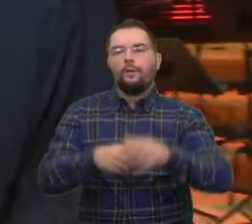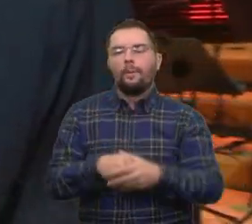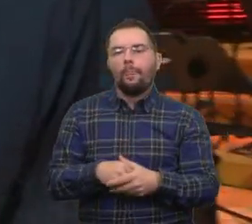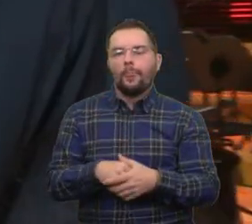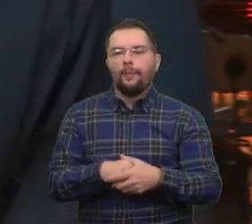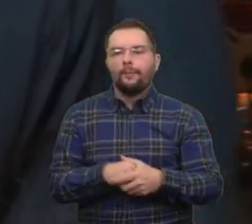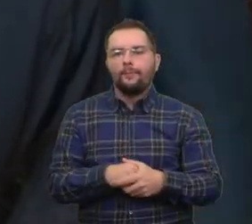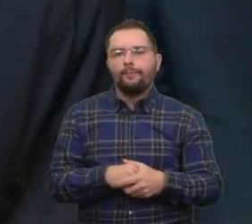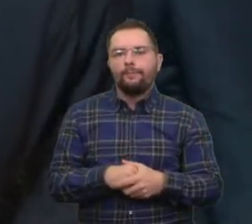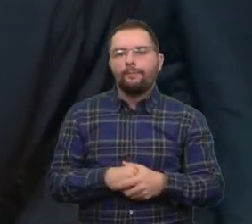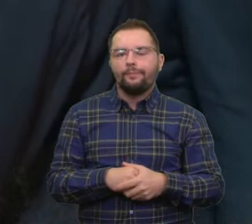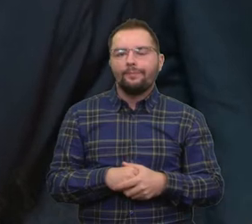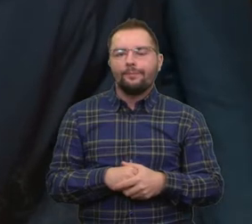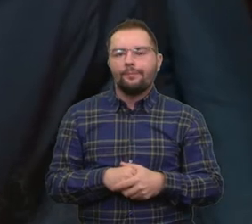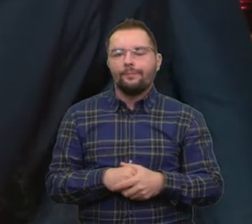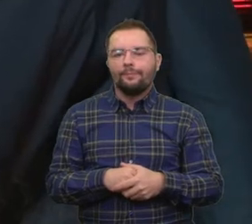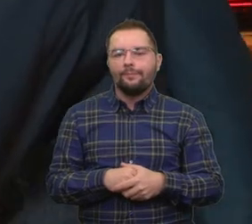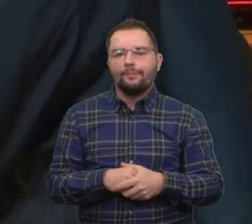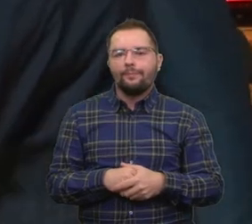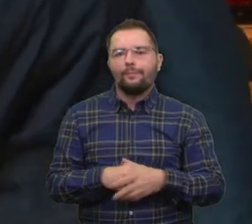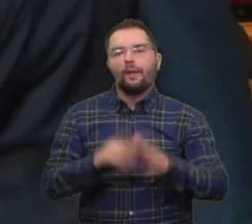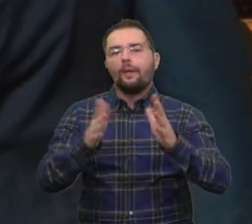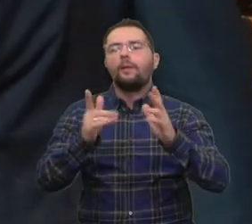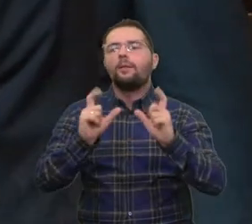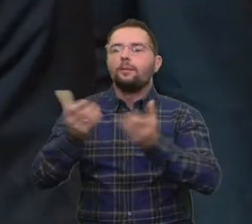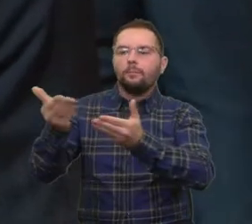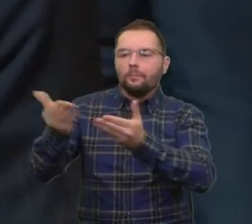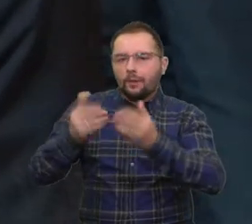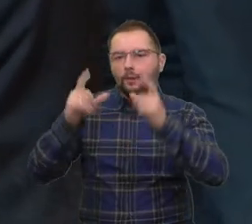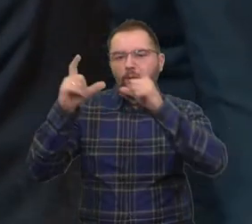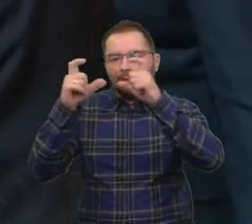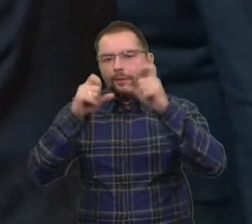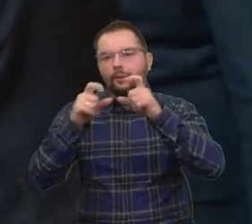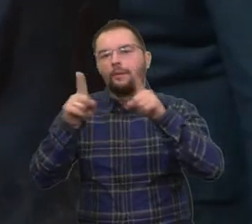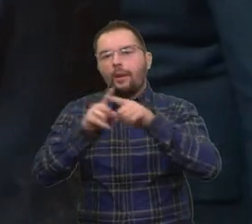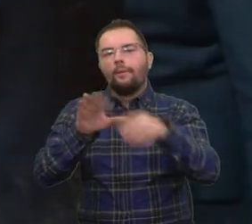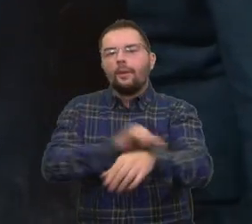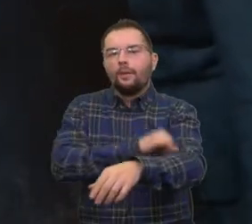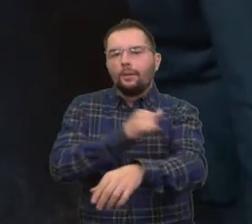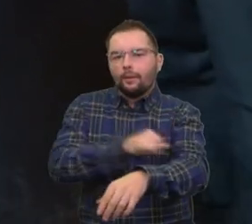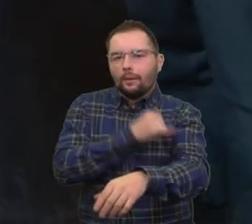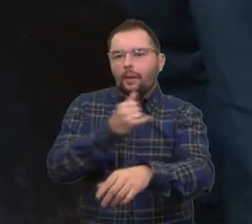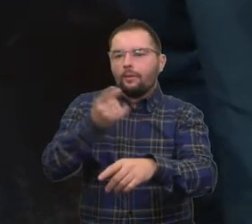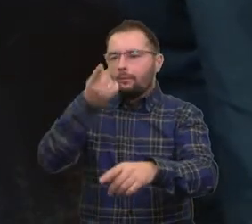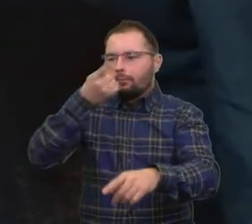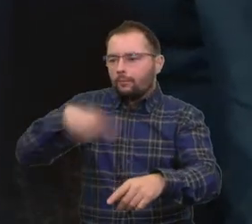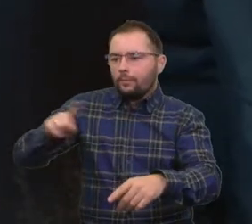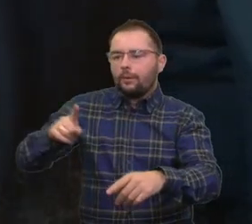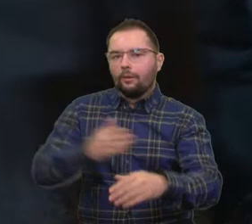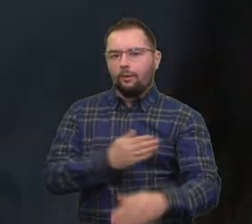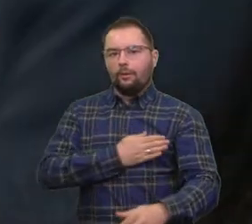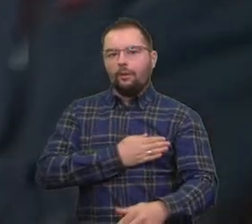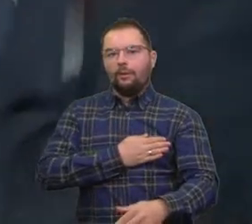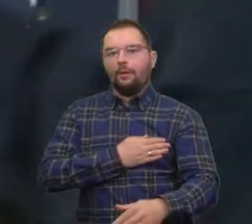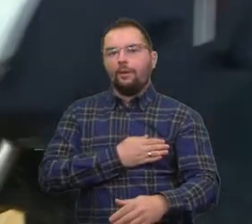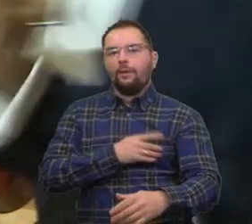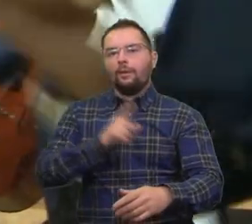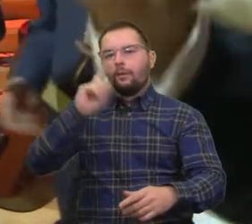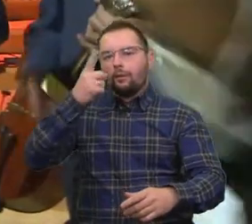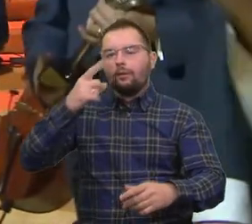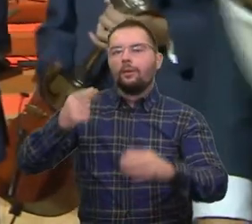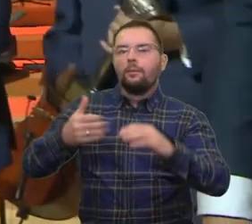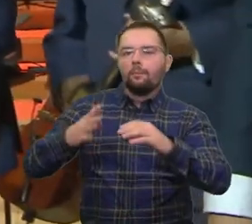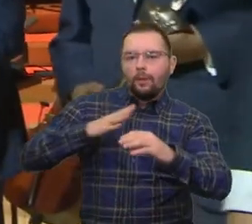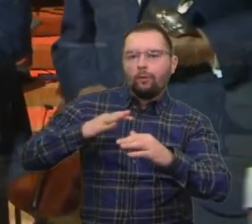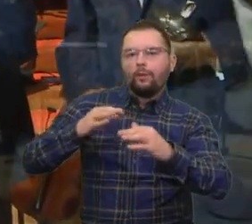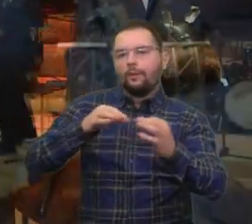zanim zaprosimy państwa do tej wspólnej fotografii, mamy nadzieję, że w imieniu wyróżnionych przewodniczących i byłych